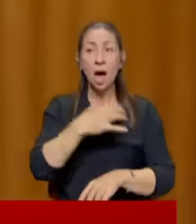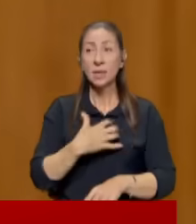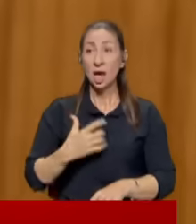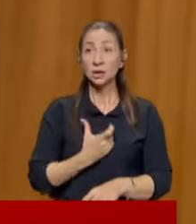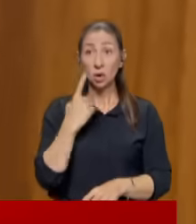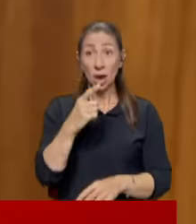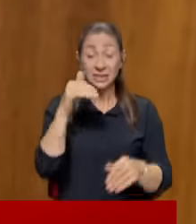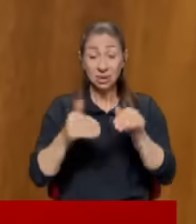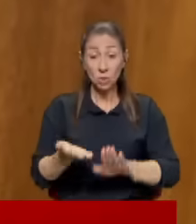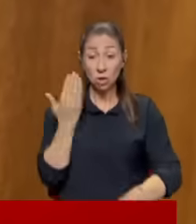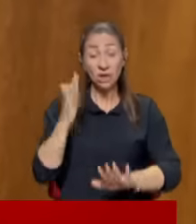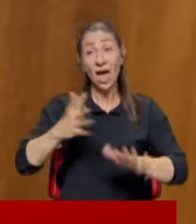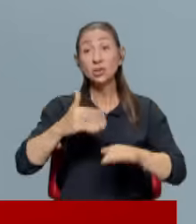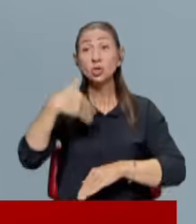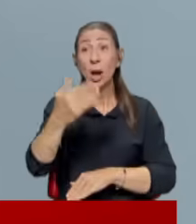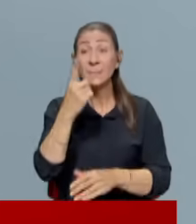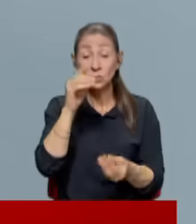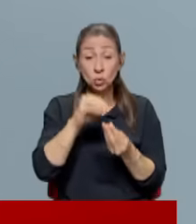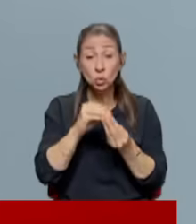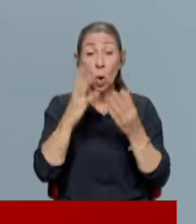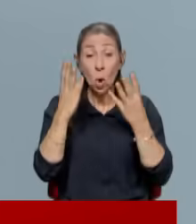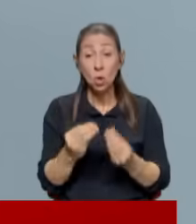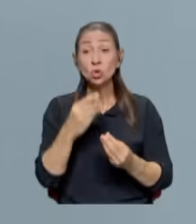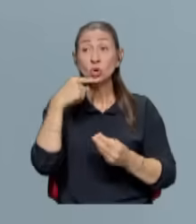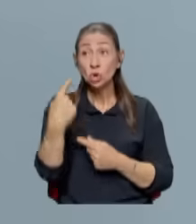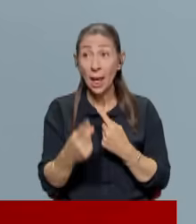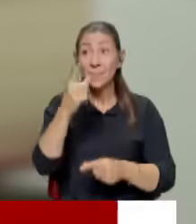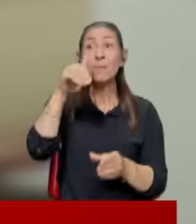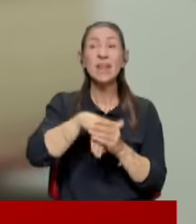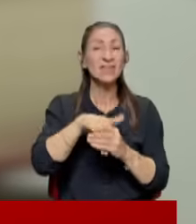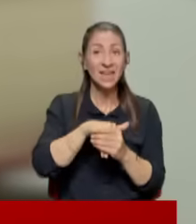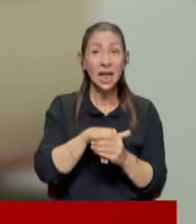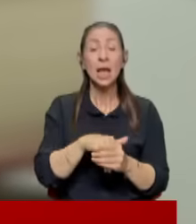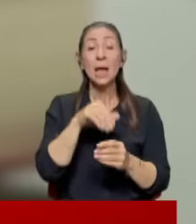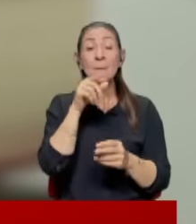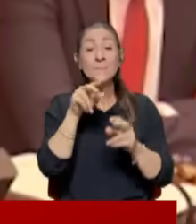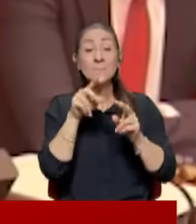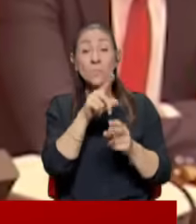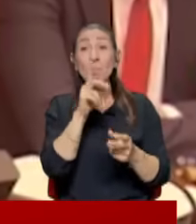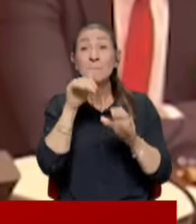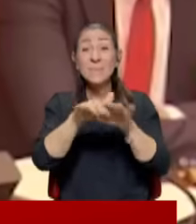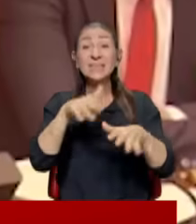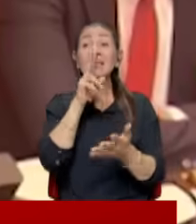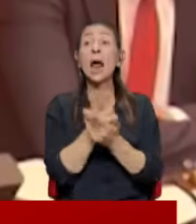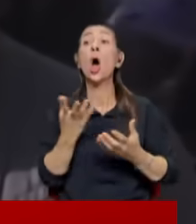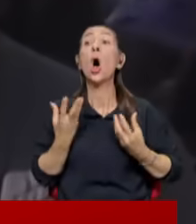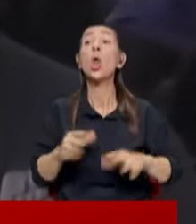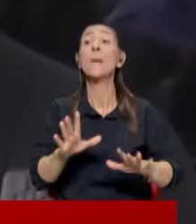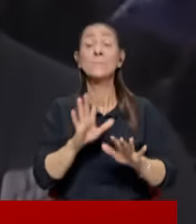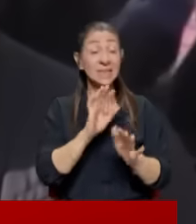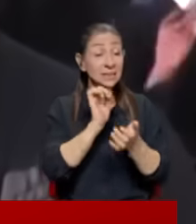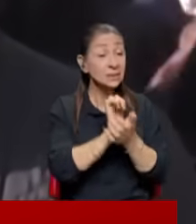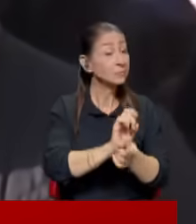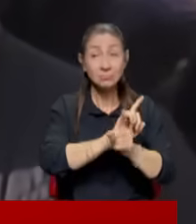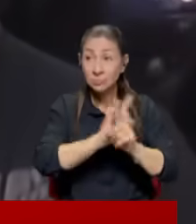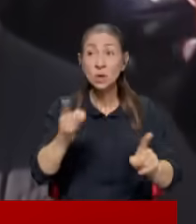Anayasaya göre seçimden önce veya sonra bir suç işlediği öne sürülen bir milletvekili, meclisin kararı olmadıkça tutulamaz,